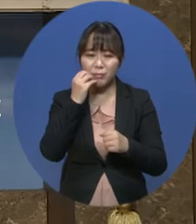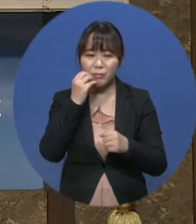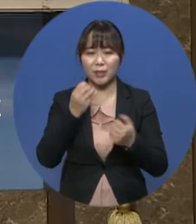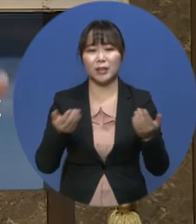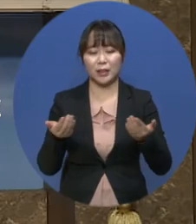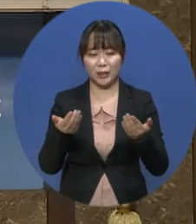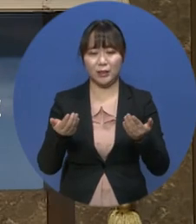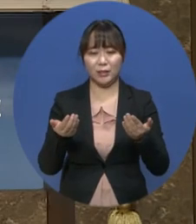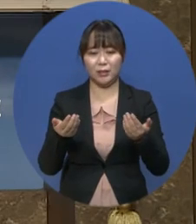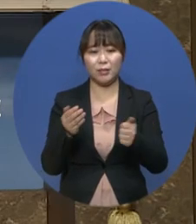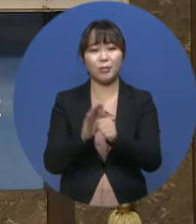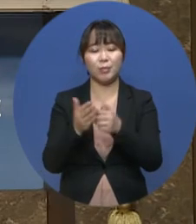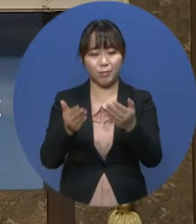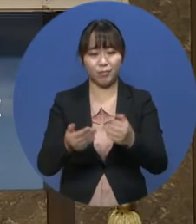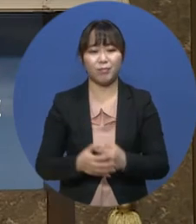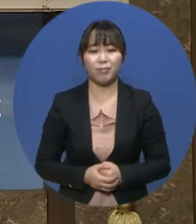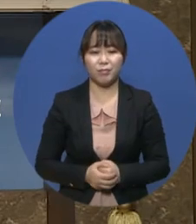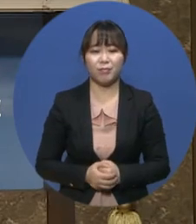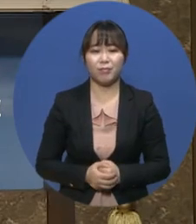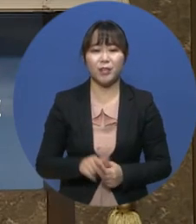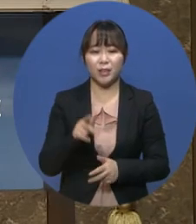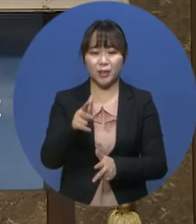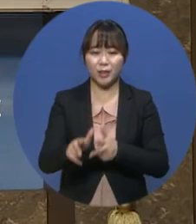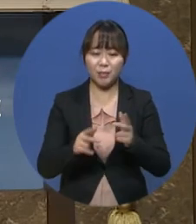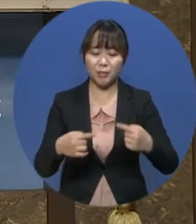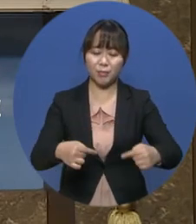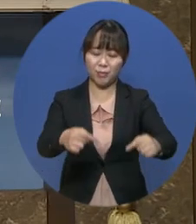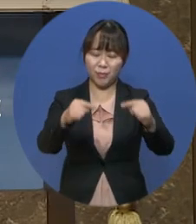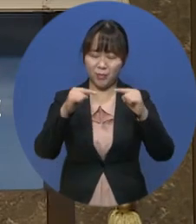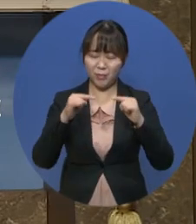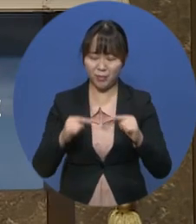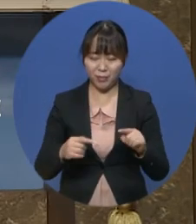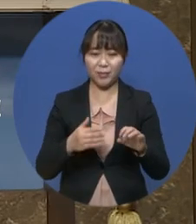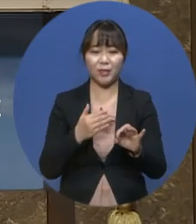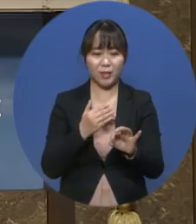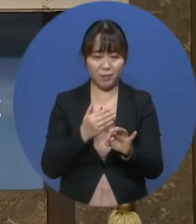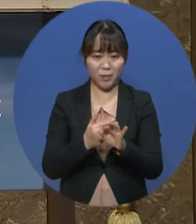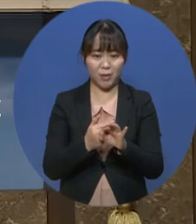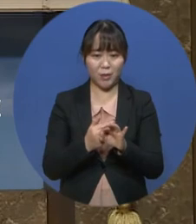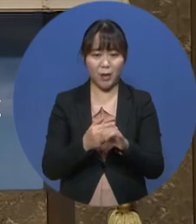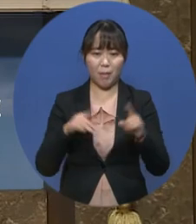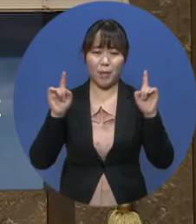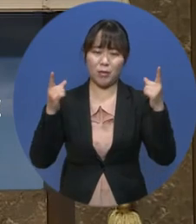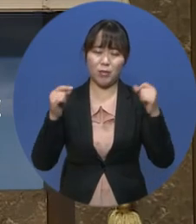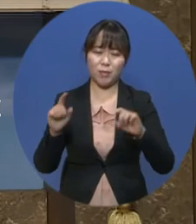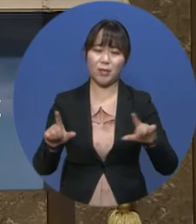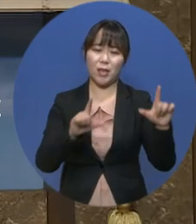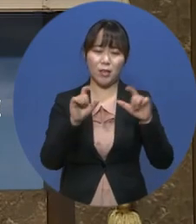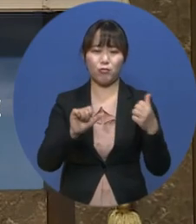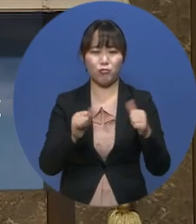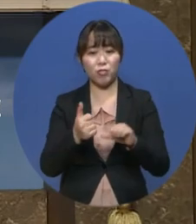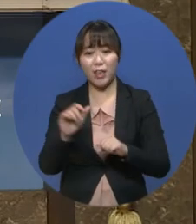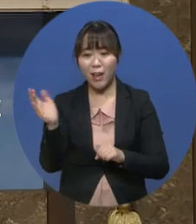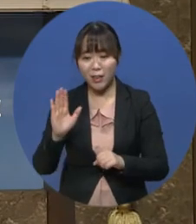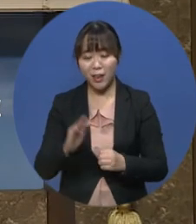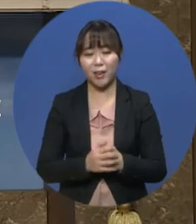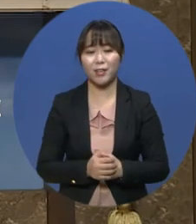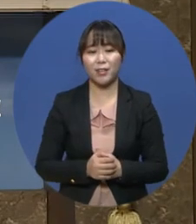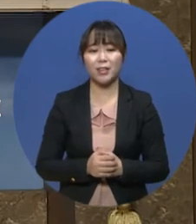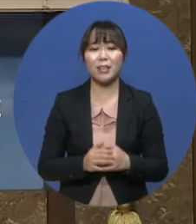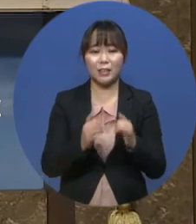일을 하겠습니다 아 이 사업에 동참해 준다면 백수 처럼 살다 죽는 것이 아니고